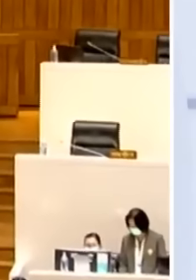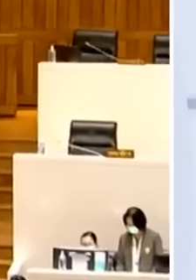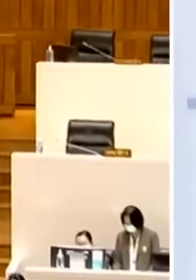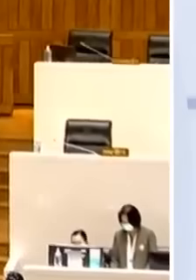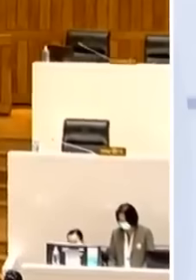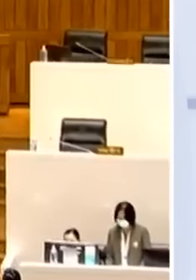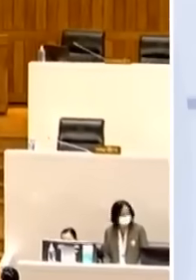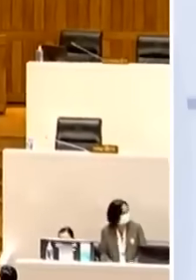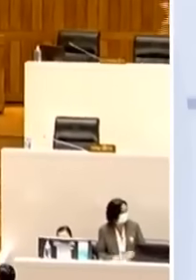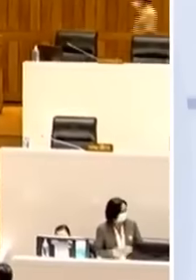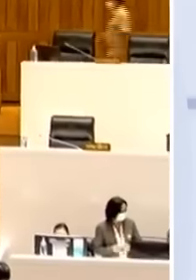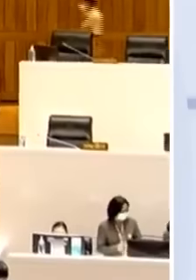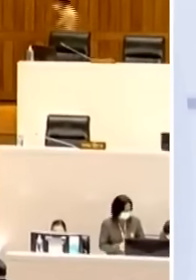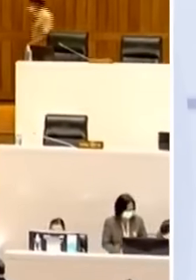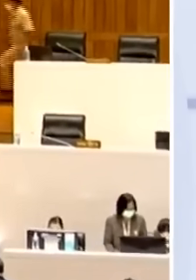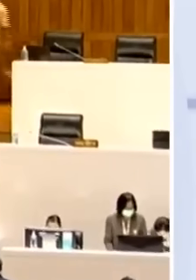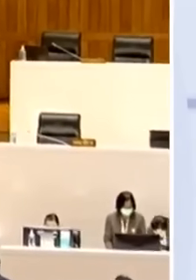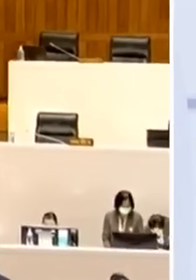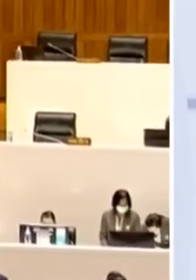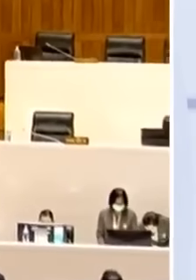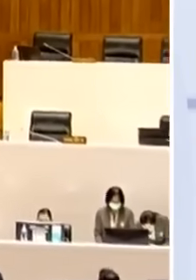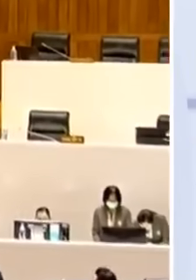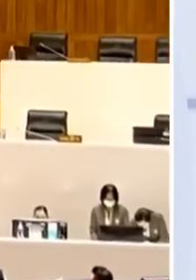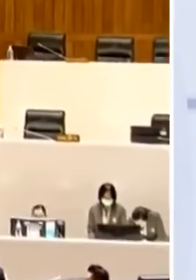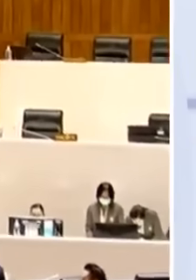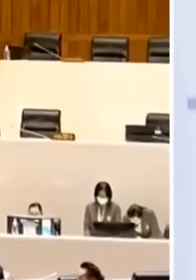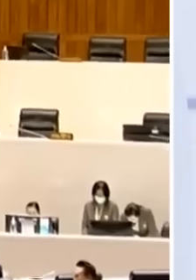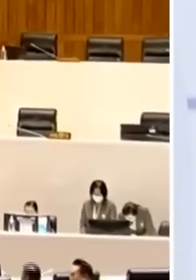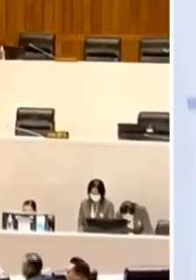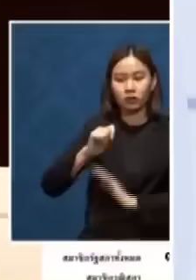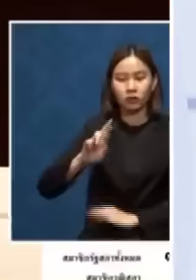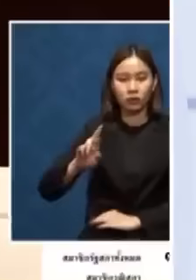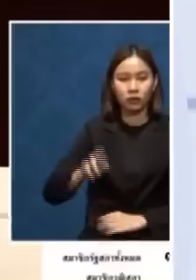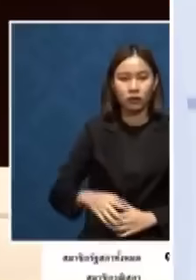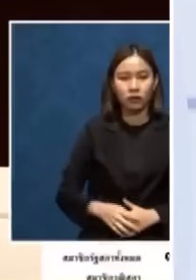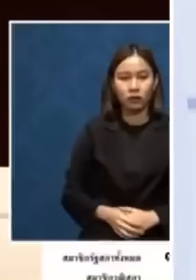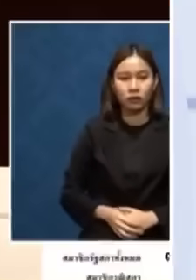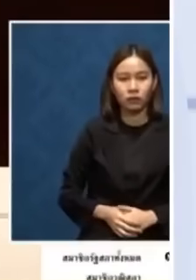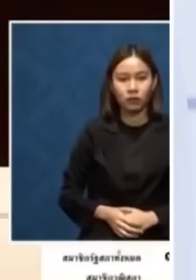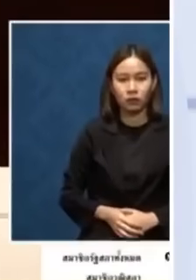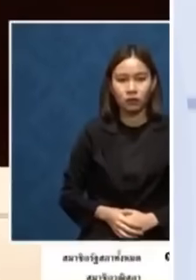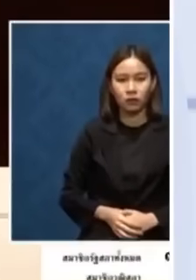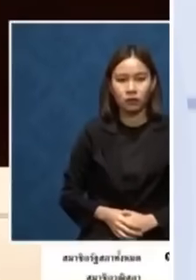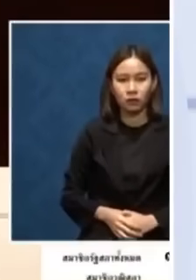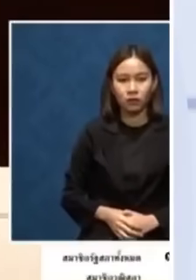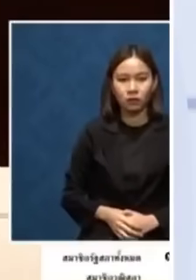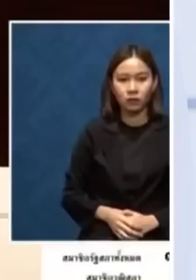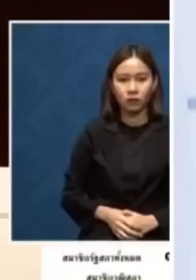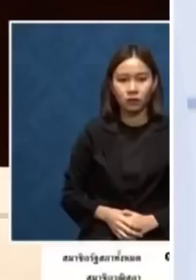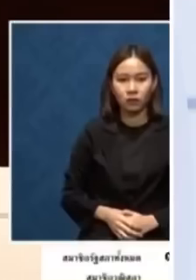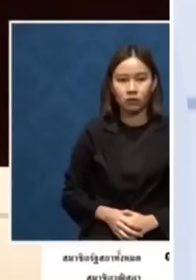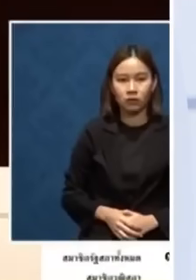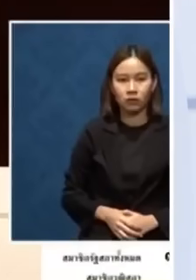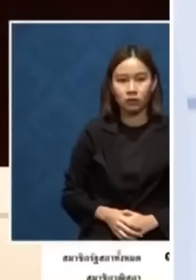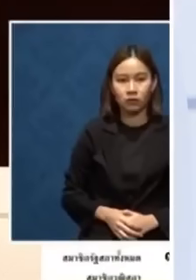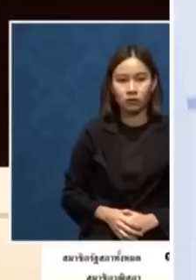แต่ไม่เซ็นชื่ อ จนคุณวิโรจน์เนี่ยแกต้องประชดบอกว่าไม่มีปากกาเหร อ เดี๋ยวจะให้เจ้าหน้าที่สภาเนี่ยเอาปากกาไป